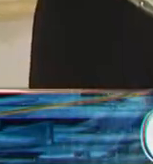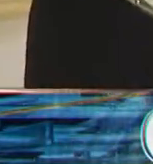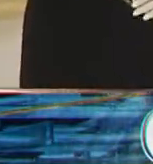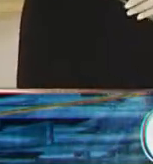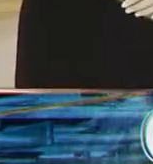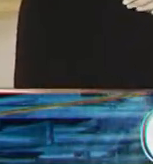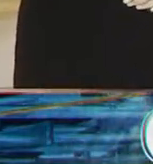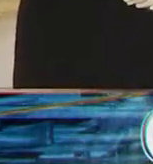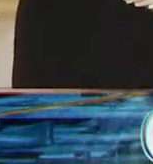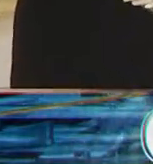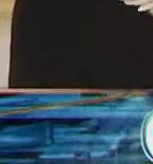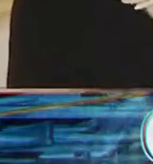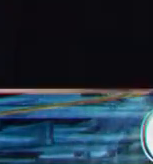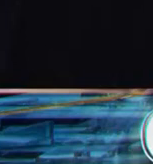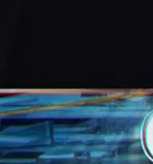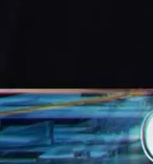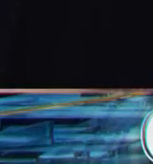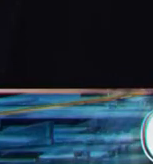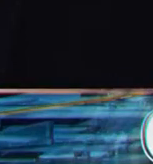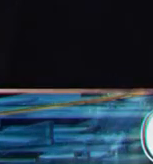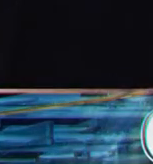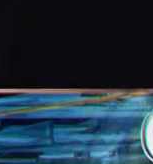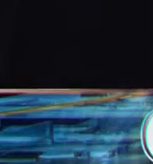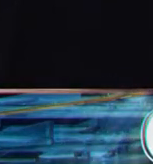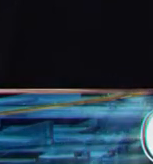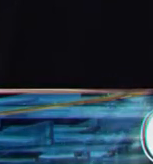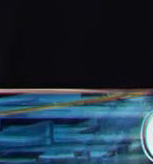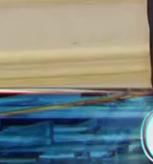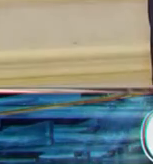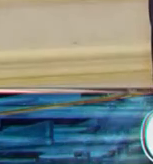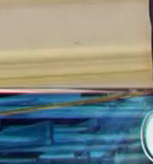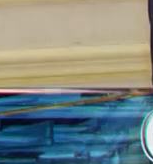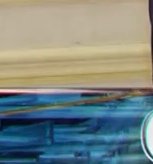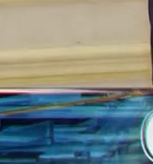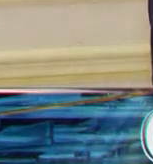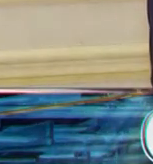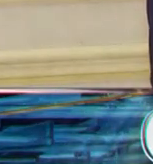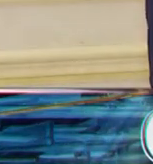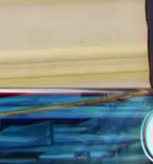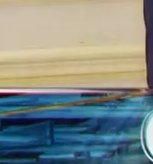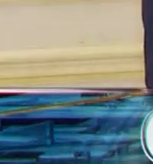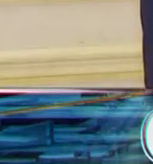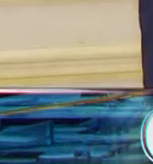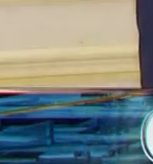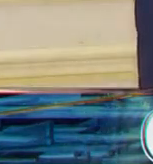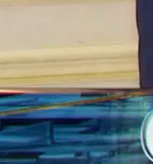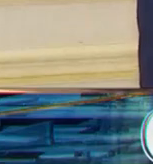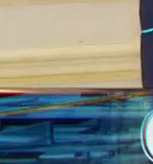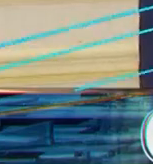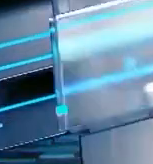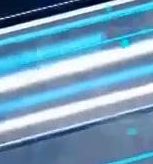Оценили по достоинству. Врачи и работники СМИ Алматинской области получили заслуженные награды от лица Касым-Жомарта Токаева.